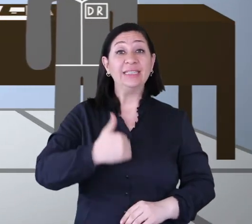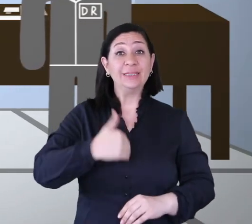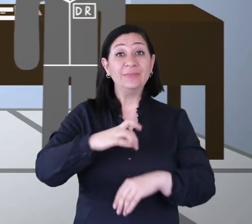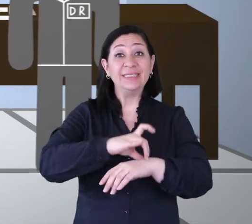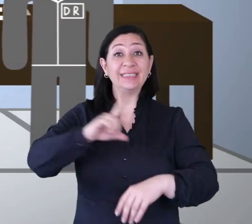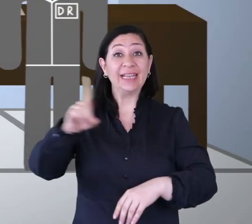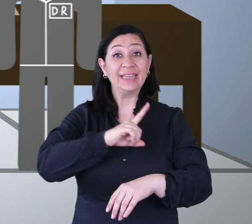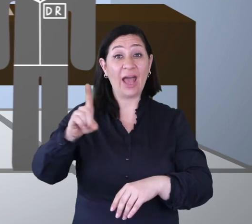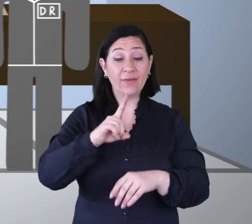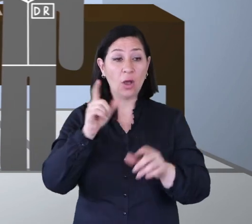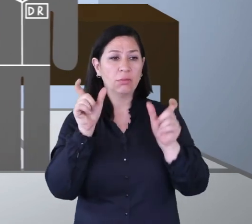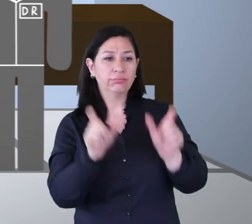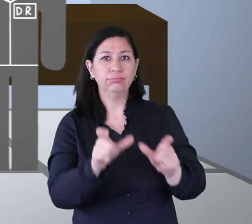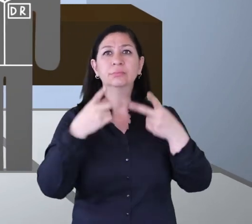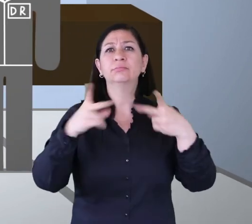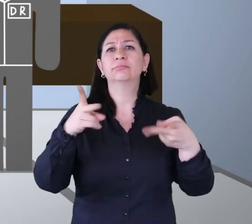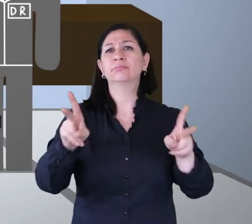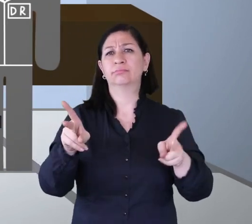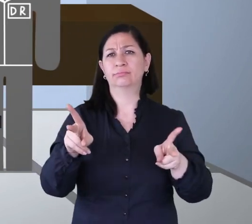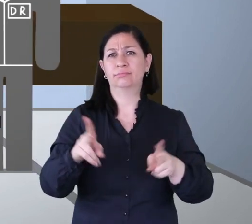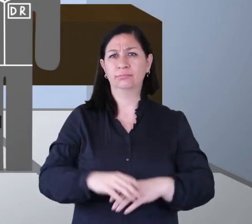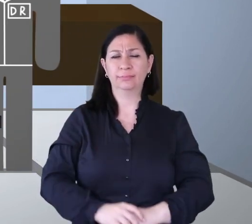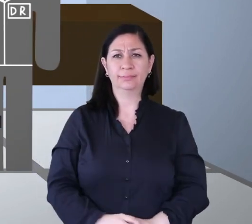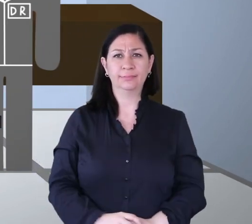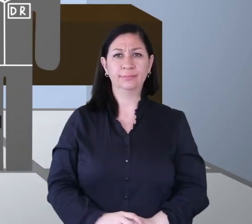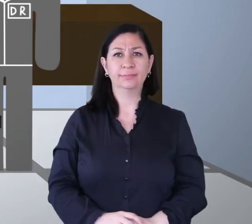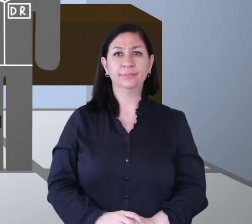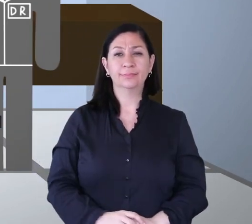Astım, tedavi ile kontrol altına alınabilen bir hastalıktır.